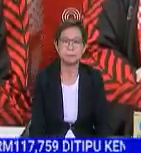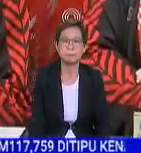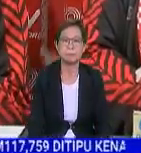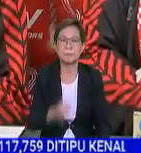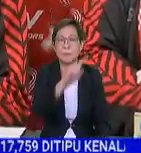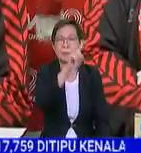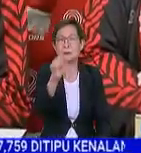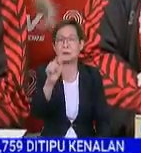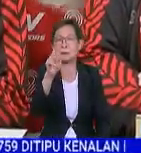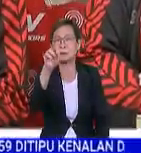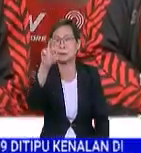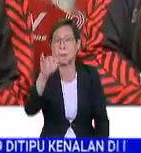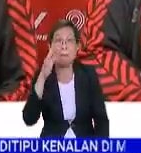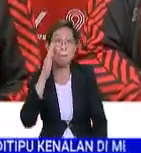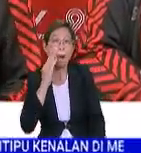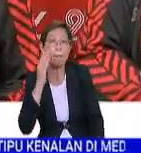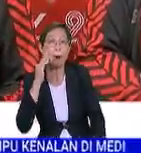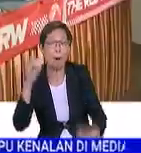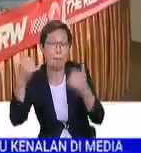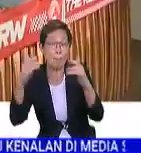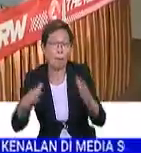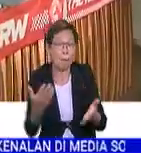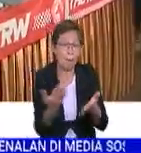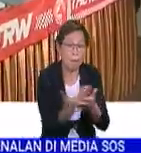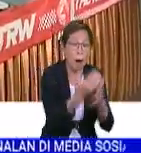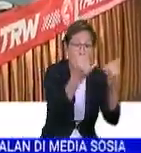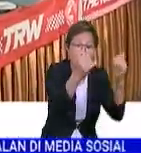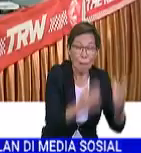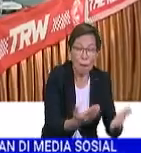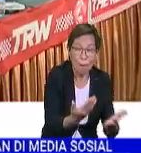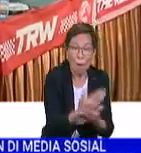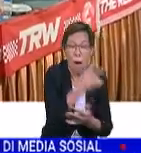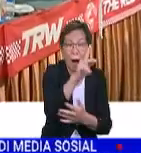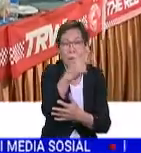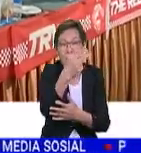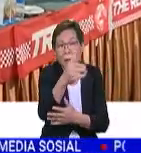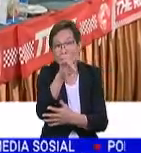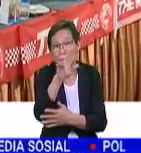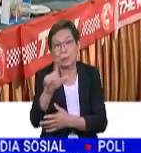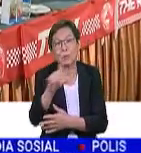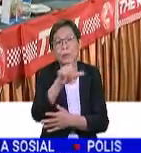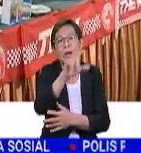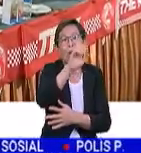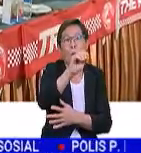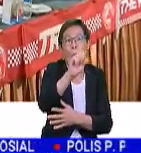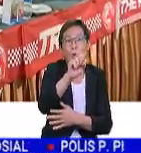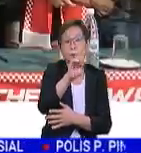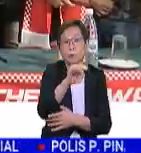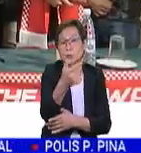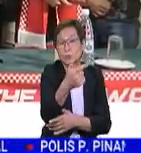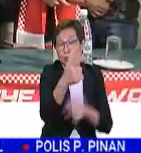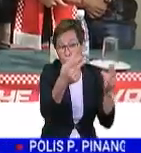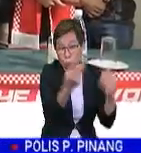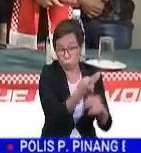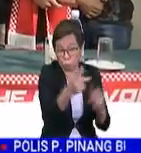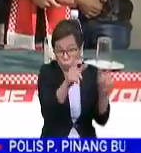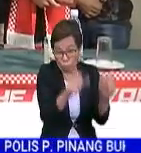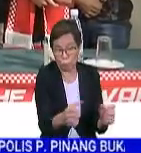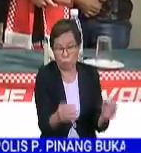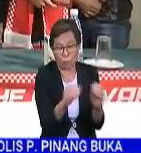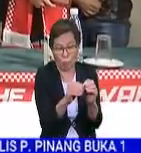Menurut Zamri, pengalaman dimiliki pemain baharu Khairul Helmi Johari dan Osman Mohamad Yusof mampu menambah